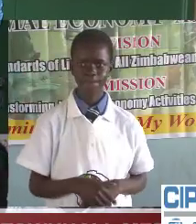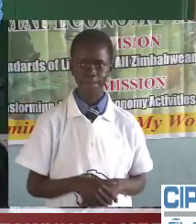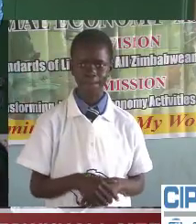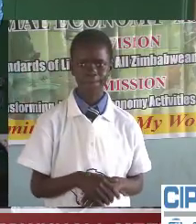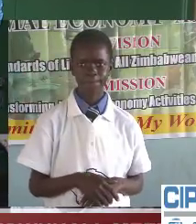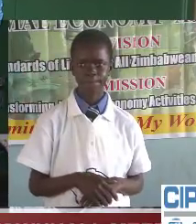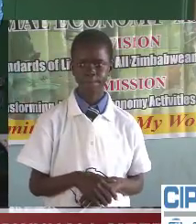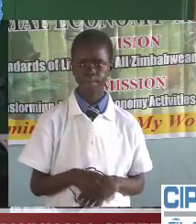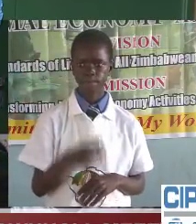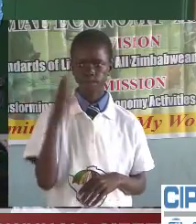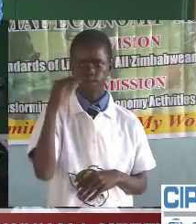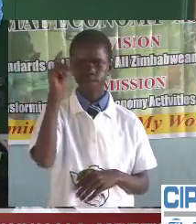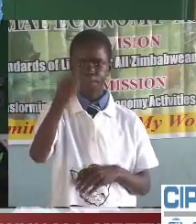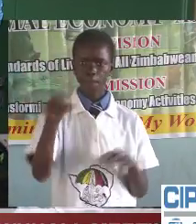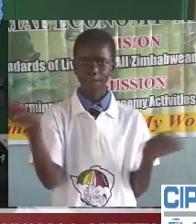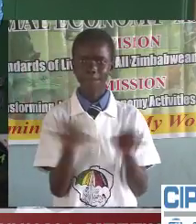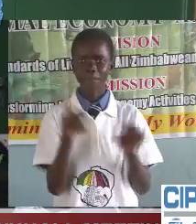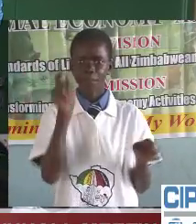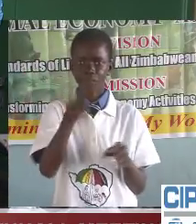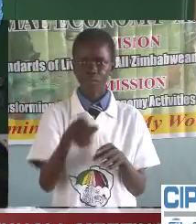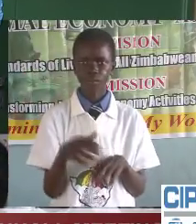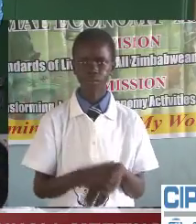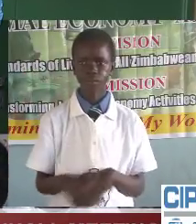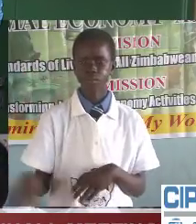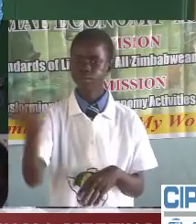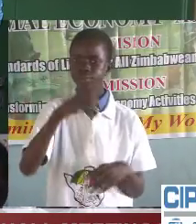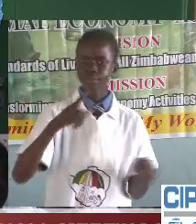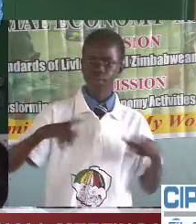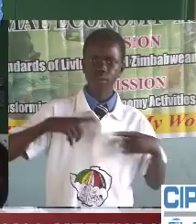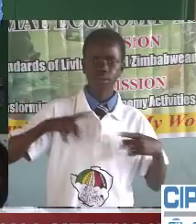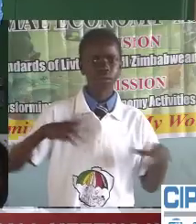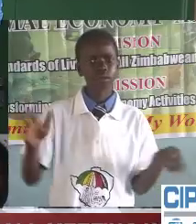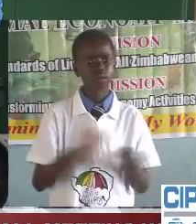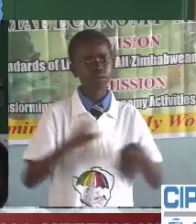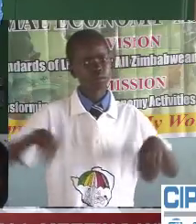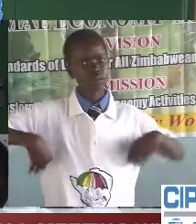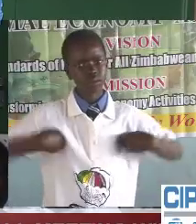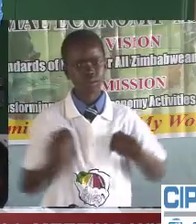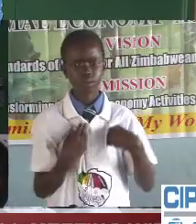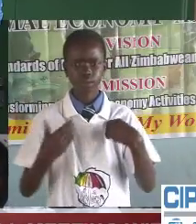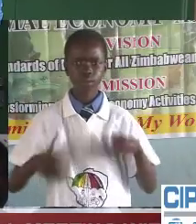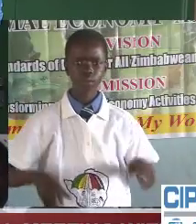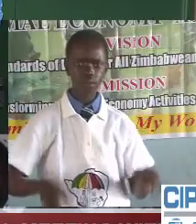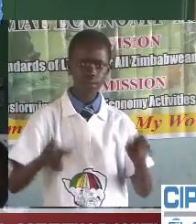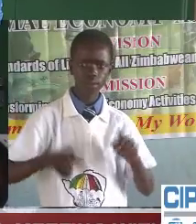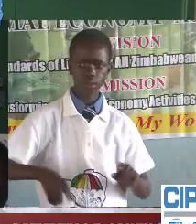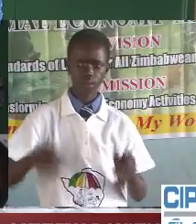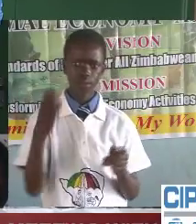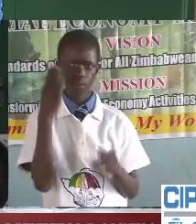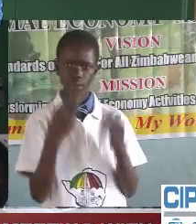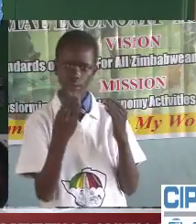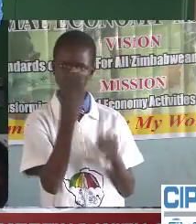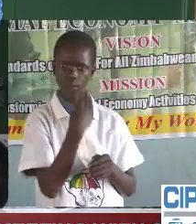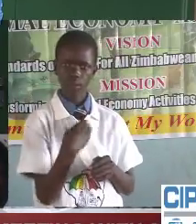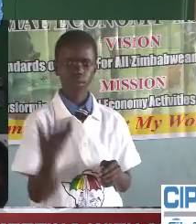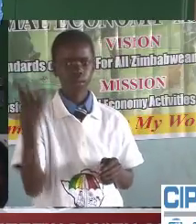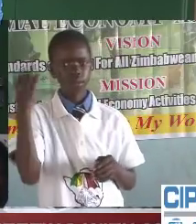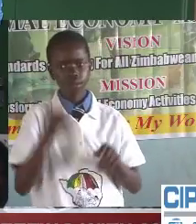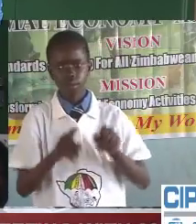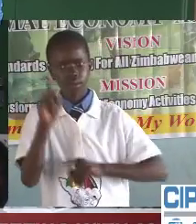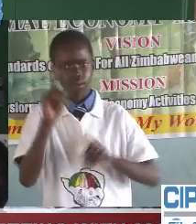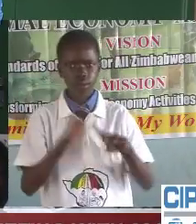ndinofunga chanoshanda sezvizvi neinformal zvinongova zvaitwa nemacancelors aripo nanhasi saka